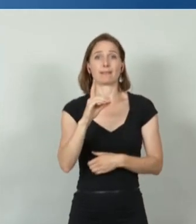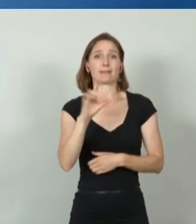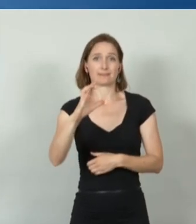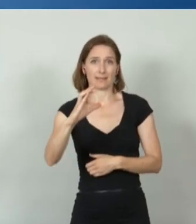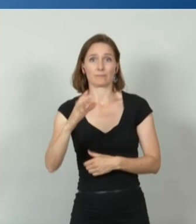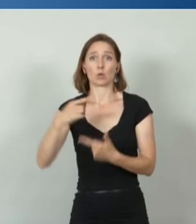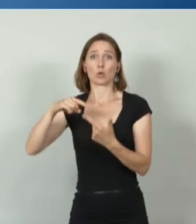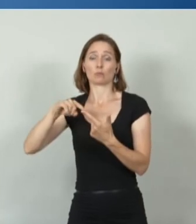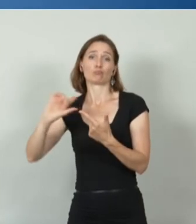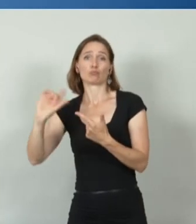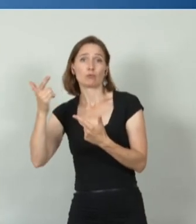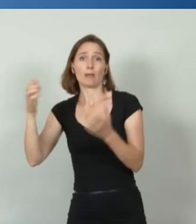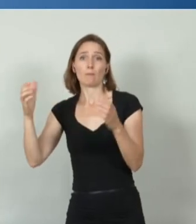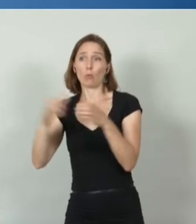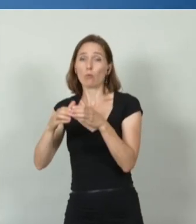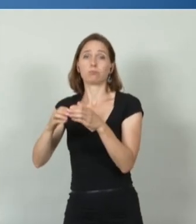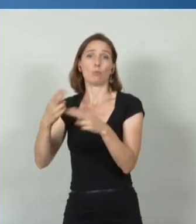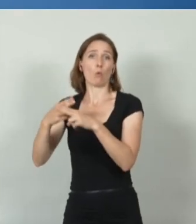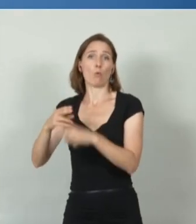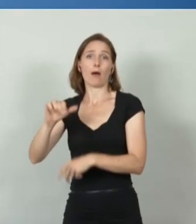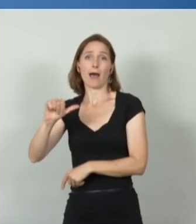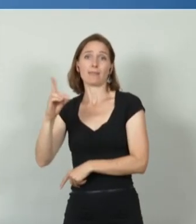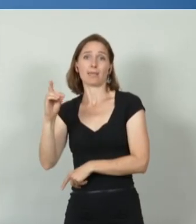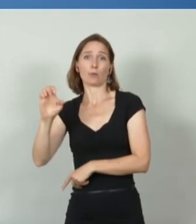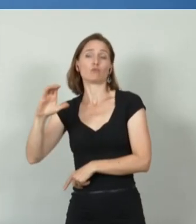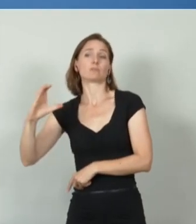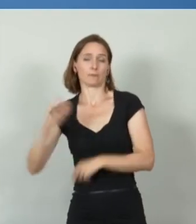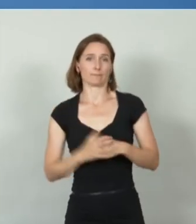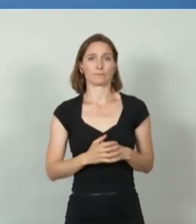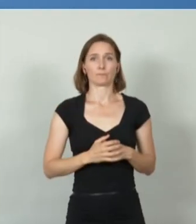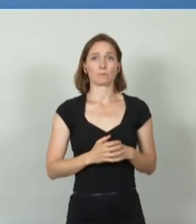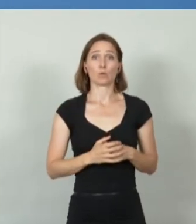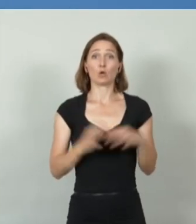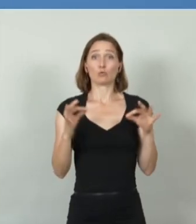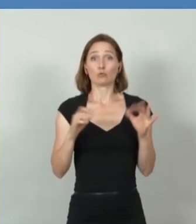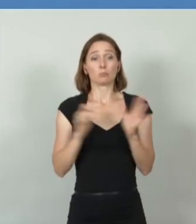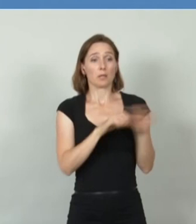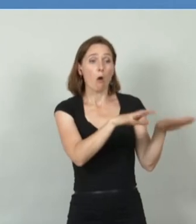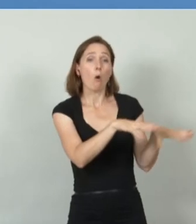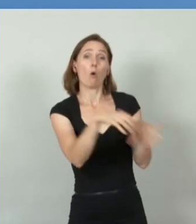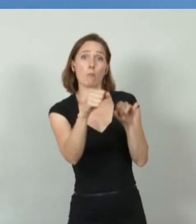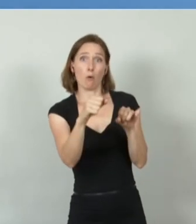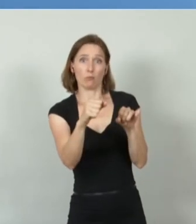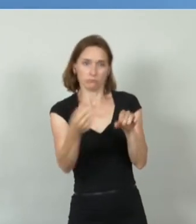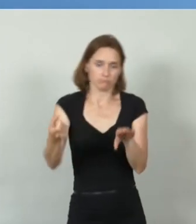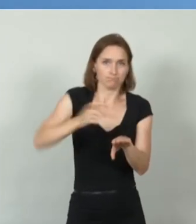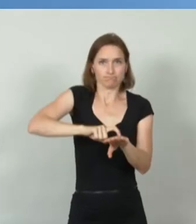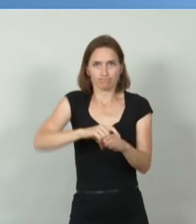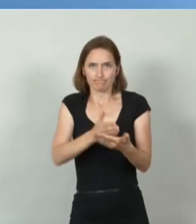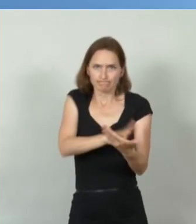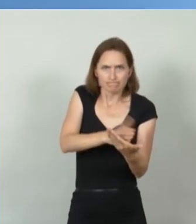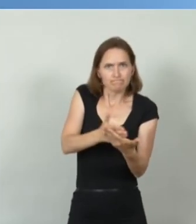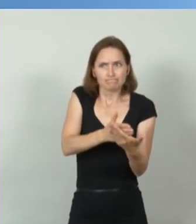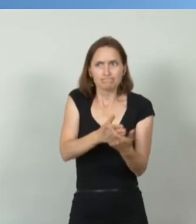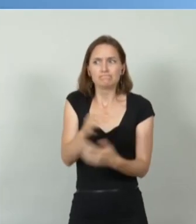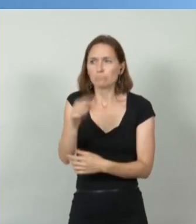avec pour rappel dès le processus de reprise des doutes importants ont été émis sur la nature du